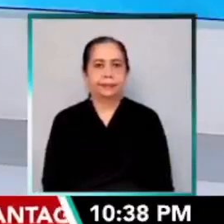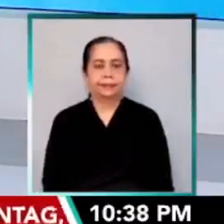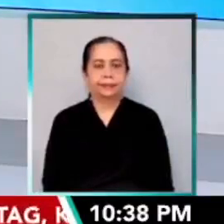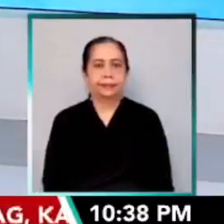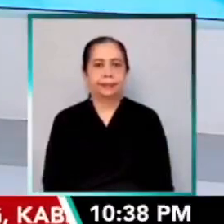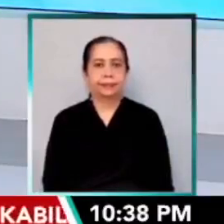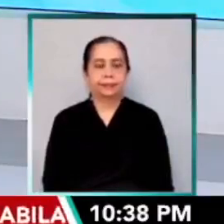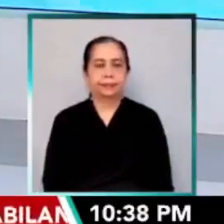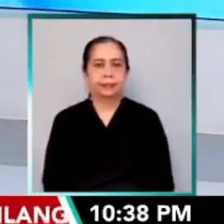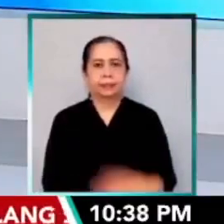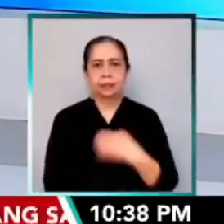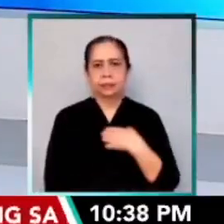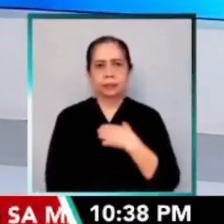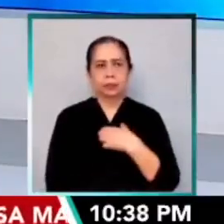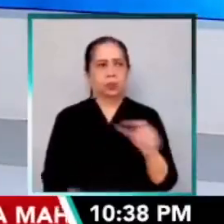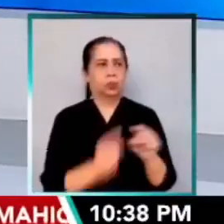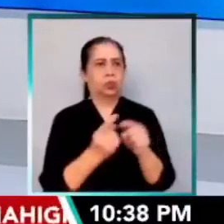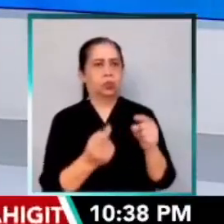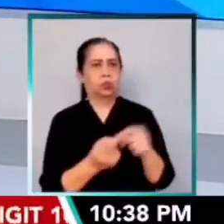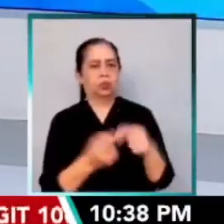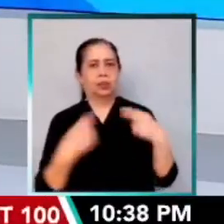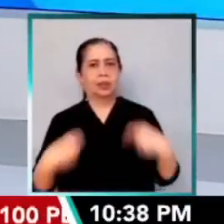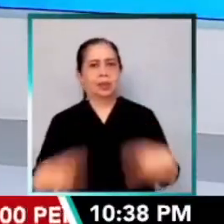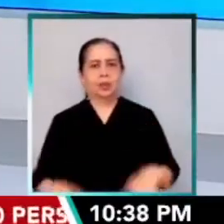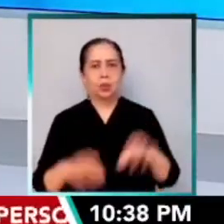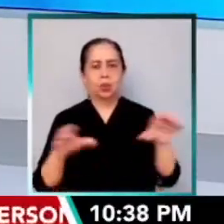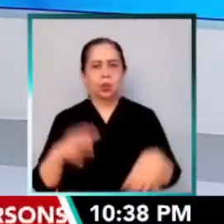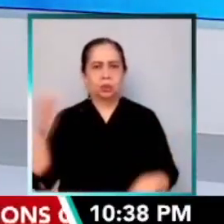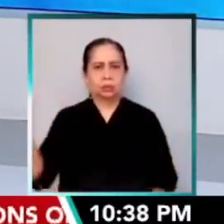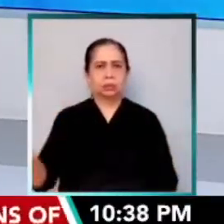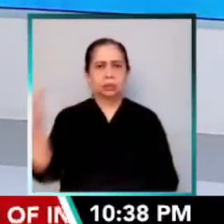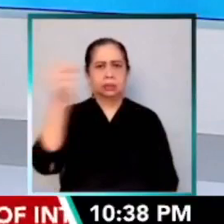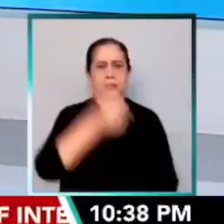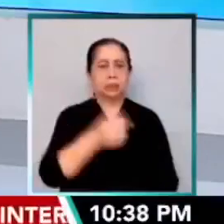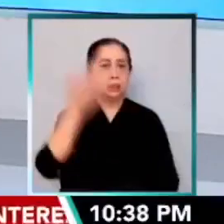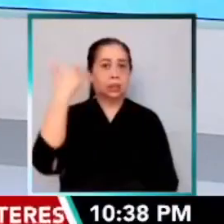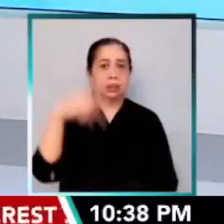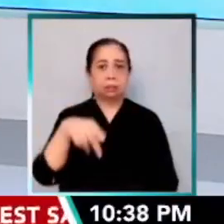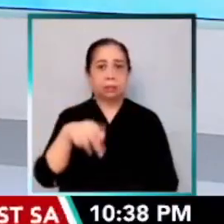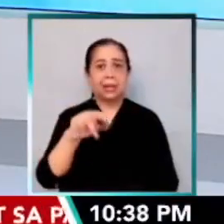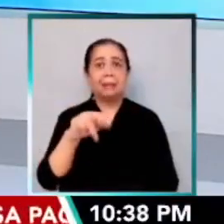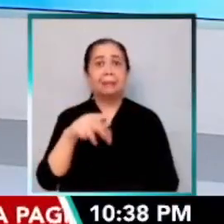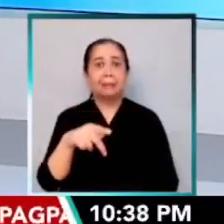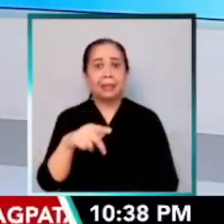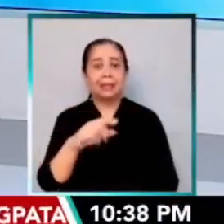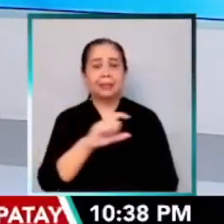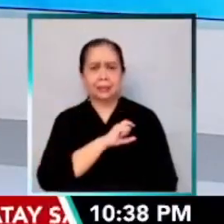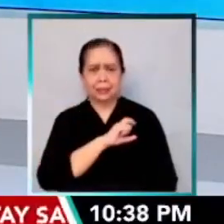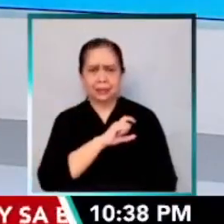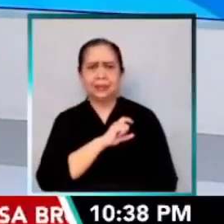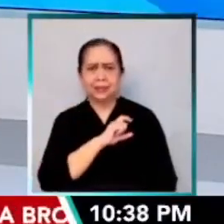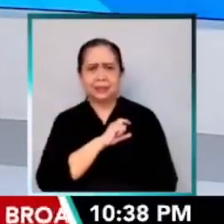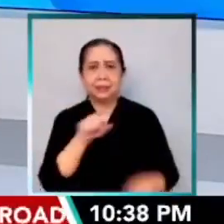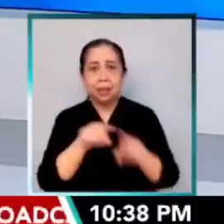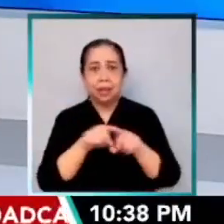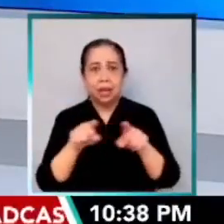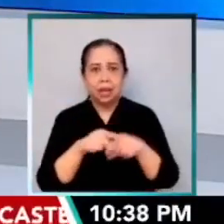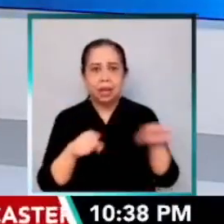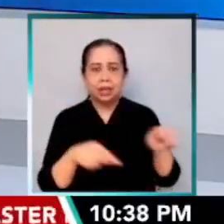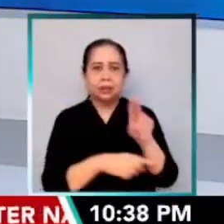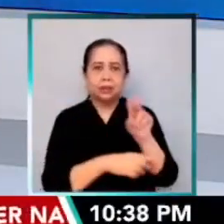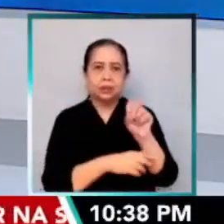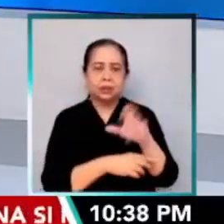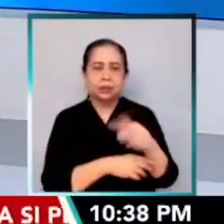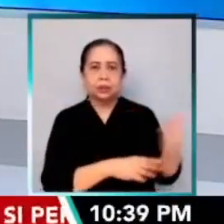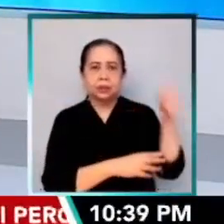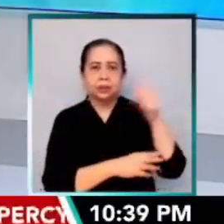Inalmahan ng grupo ng mga health worker ang pagkakatalaga kay dating PNP Chief Camilo Cascullan bilang Undersecretary ng Department